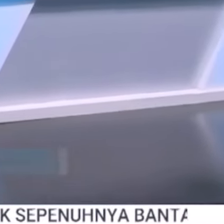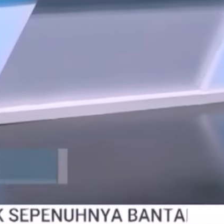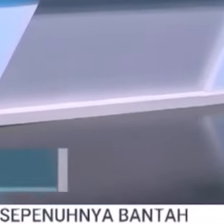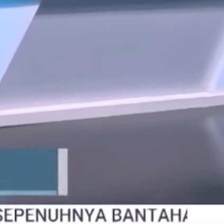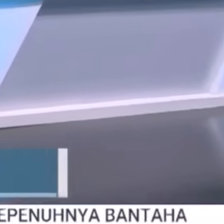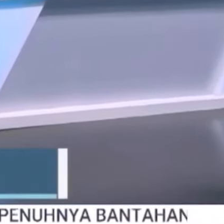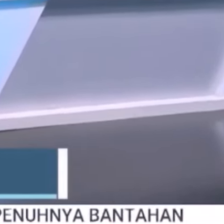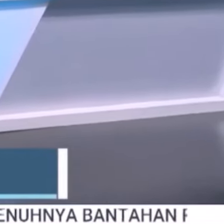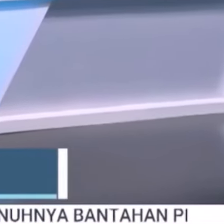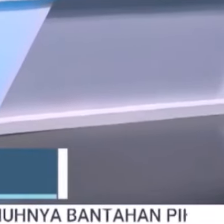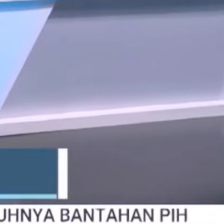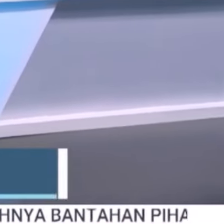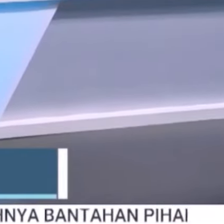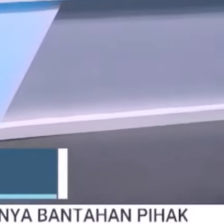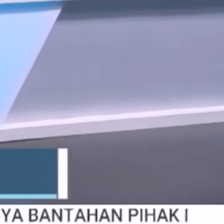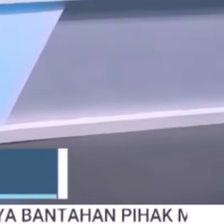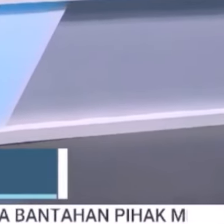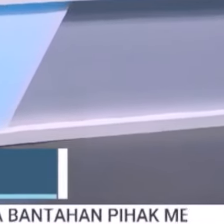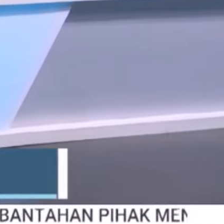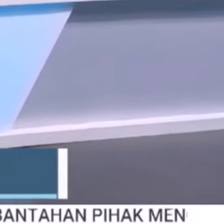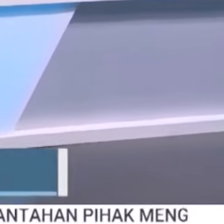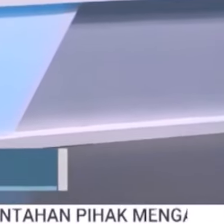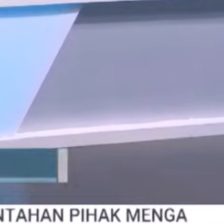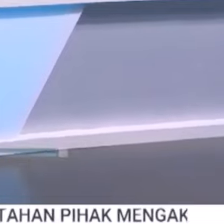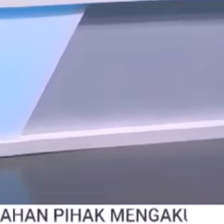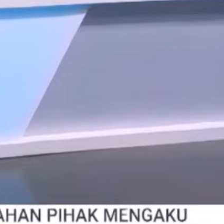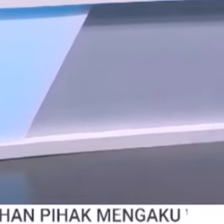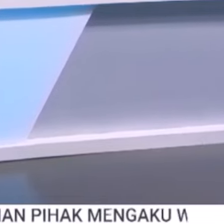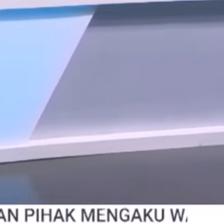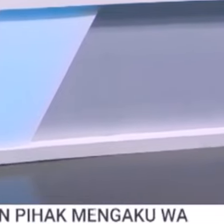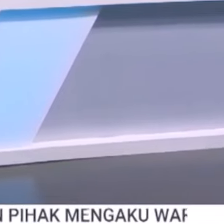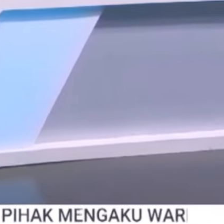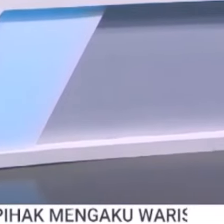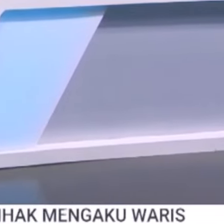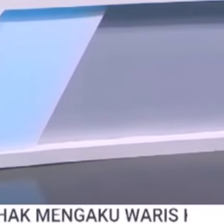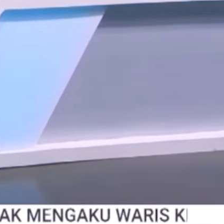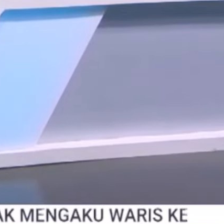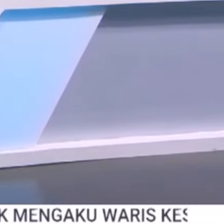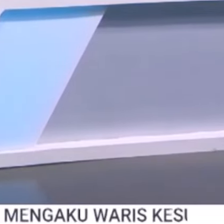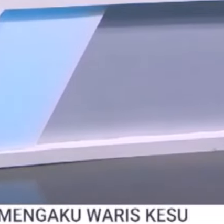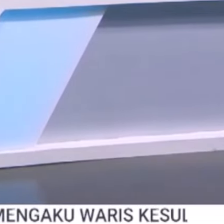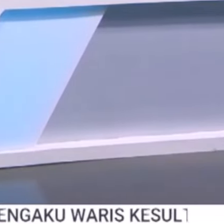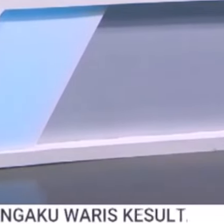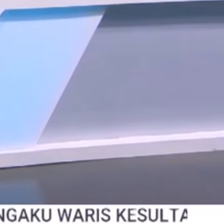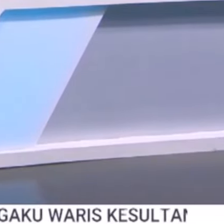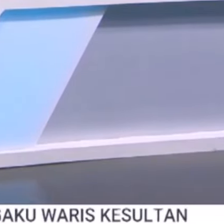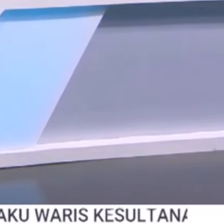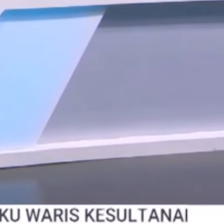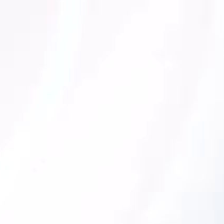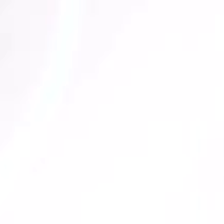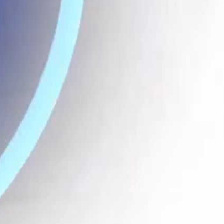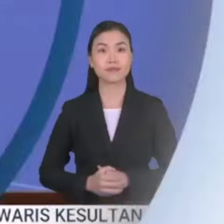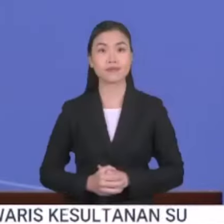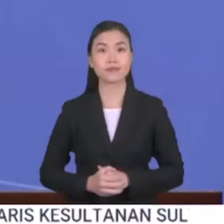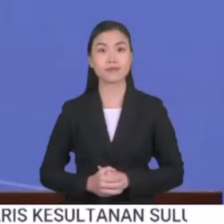Assalamualaikum, salam Malaysia Madani. Berita wilayah bersama saya Nurul Zahira Razi. Berikut rangkuman berita utama.